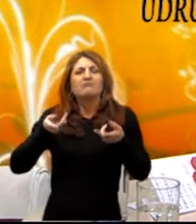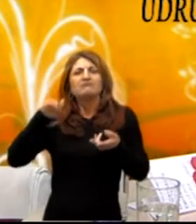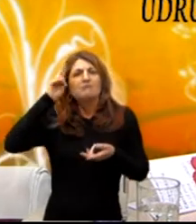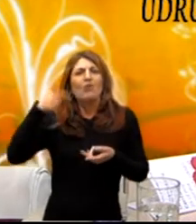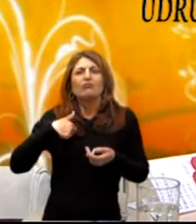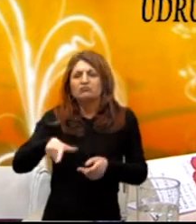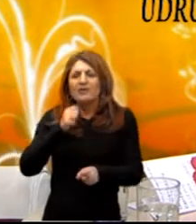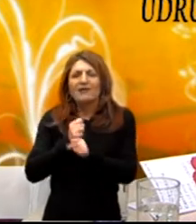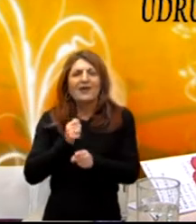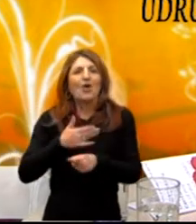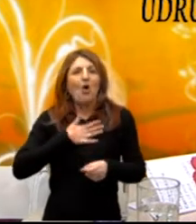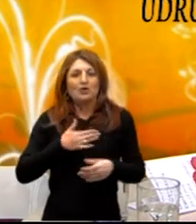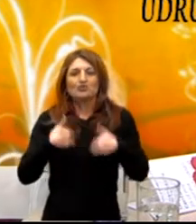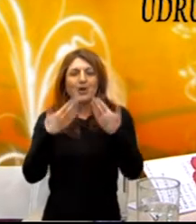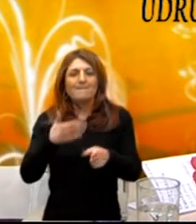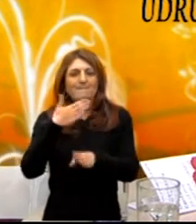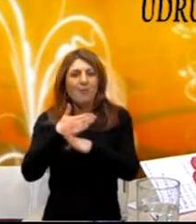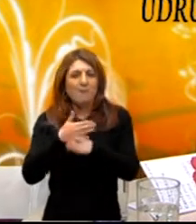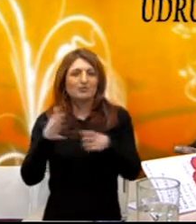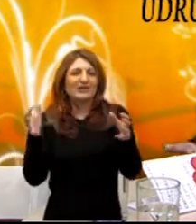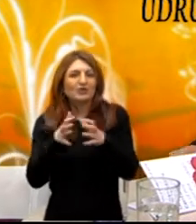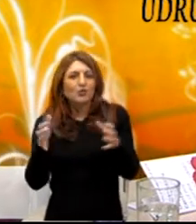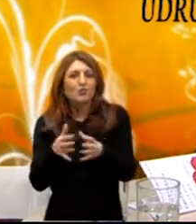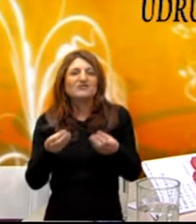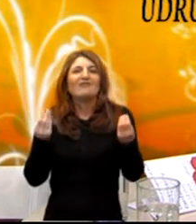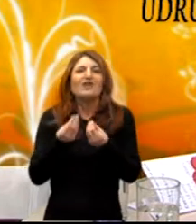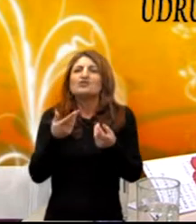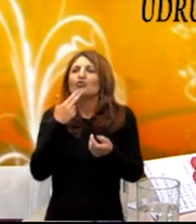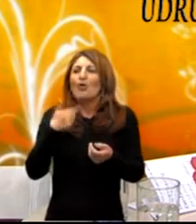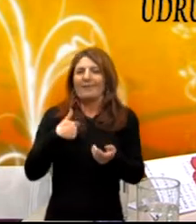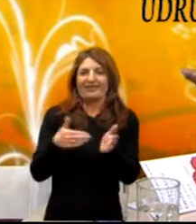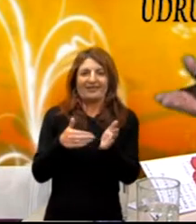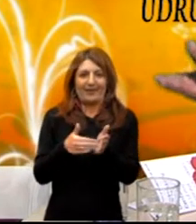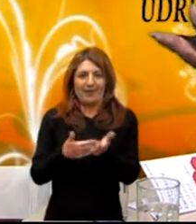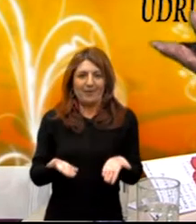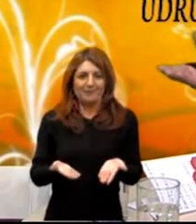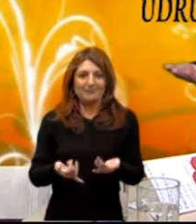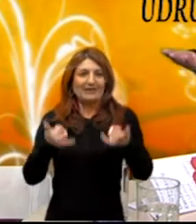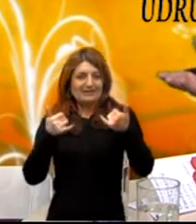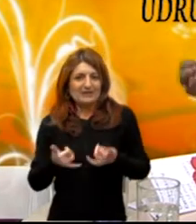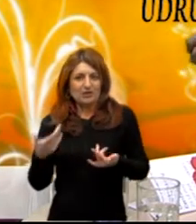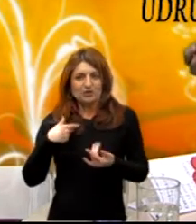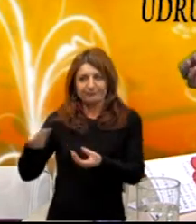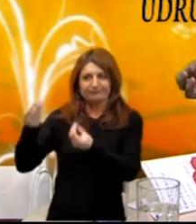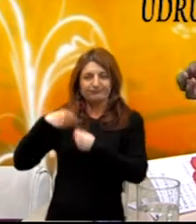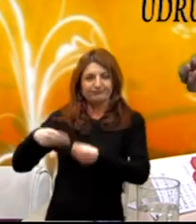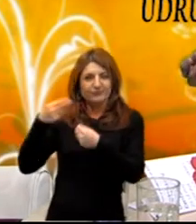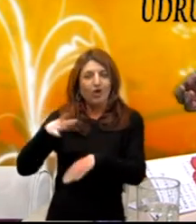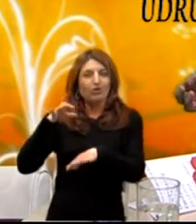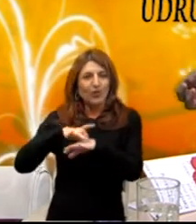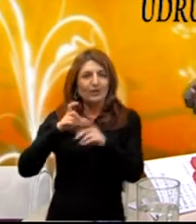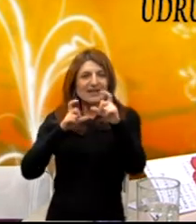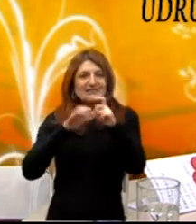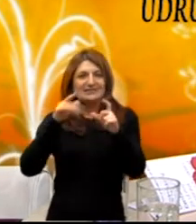da pripomognem društvu, da pripomognem nekom potrebitom. Ovo sad što mi je doktor Sesar objasnio